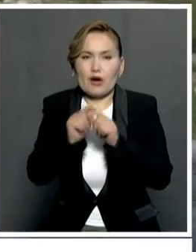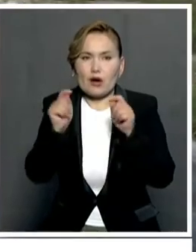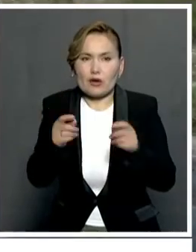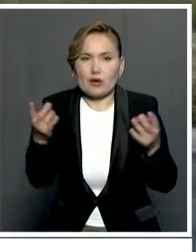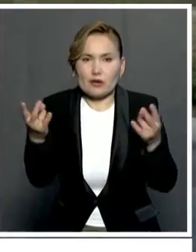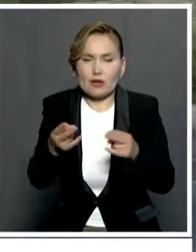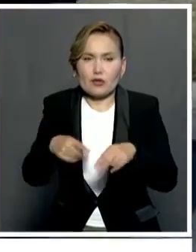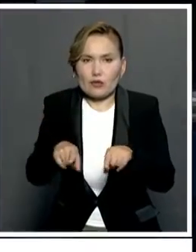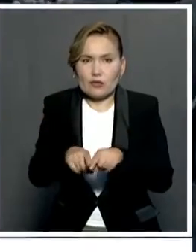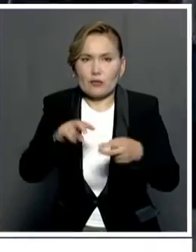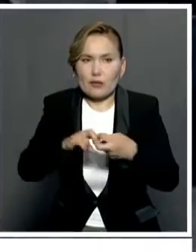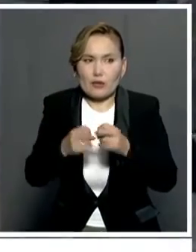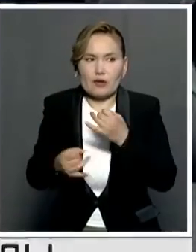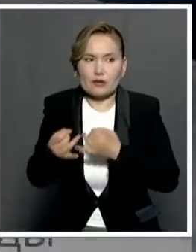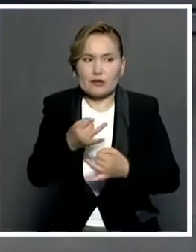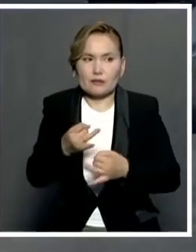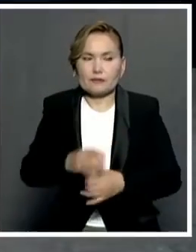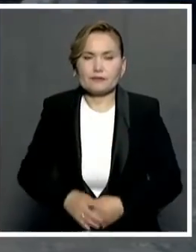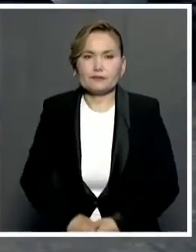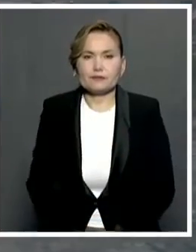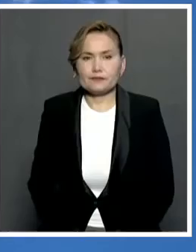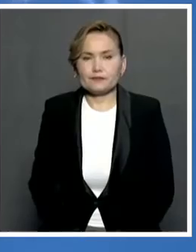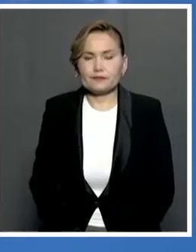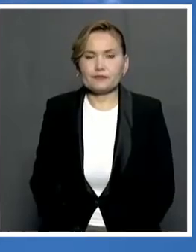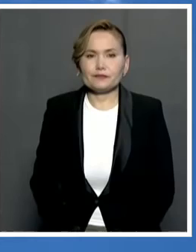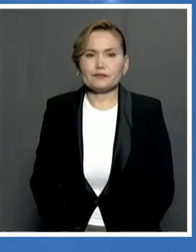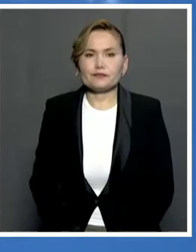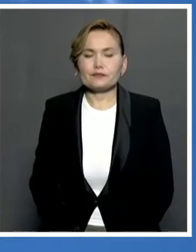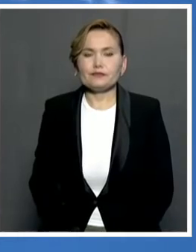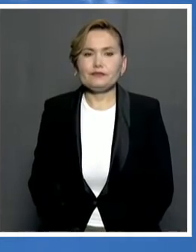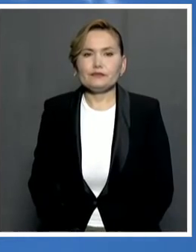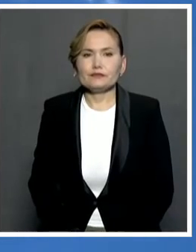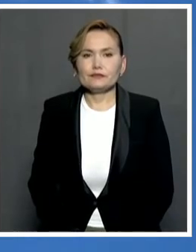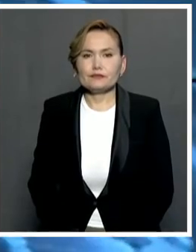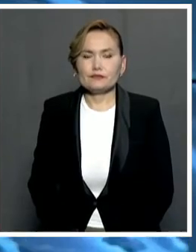қазіргі таңда қаралуда. Қызылордадан Әділбек Серікұлы, Нұрлыбек Нұрмахан, Қазақстан ұлттық телеарнасы.